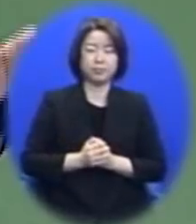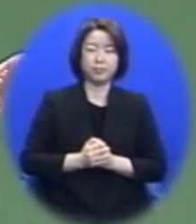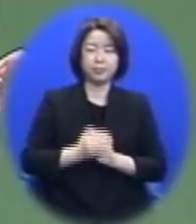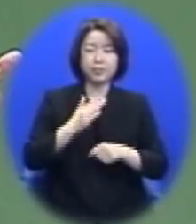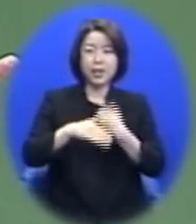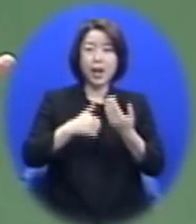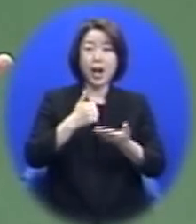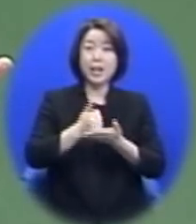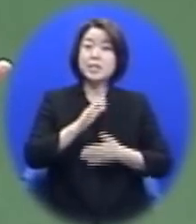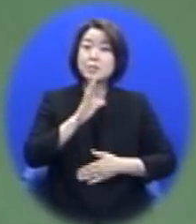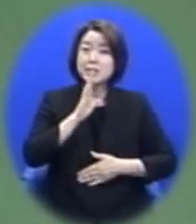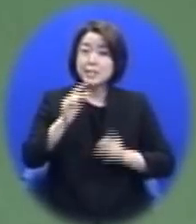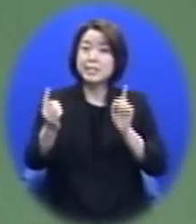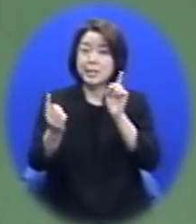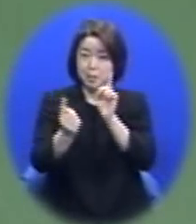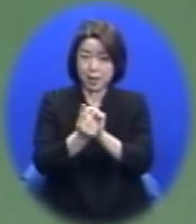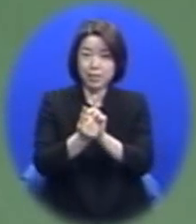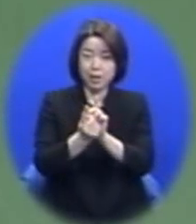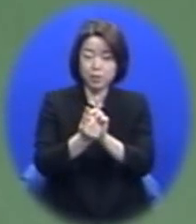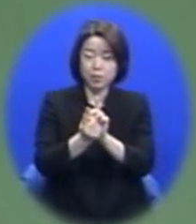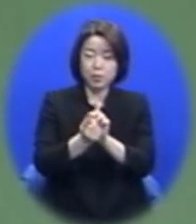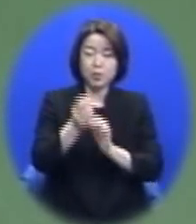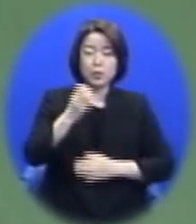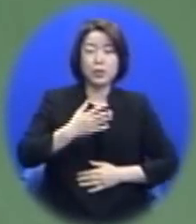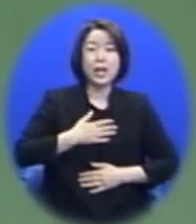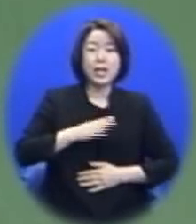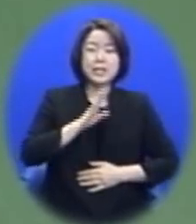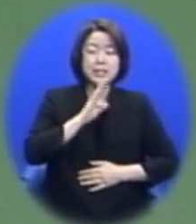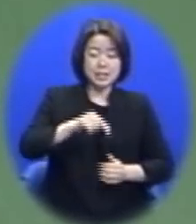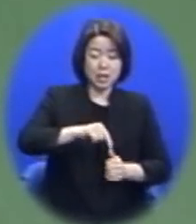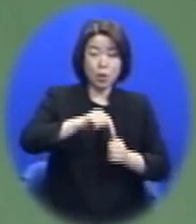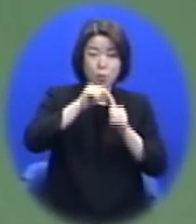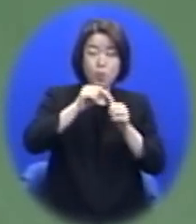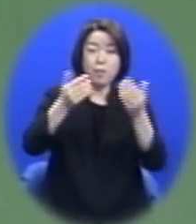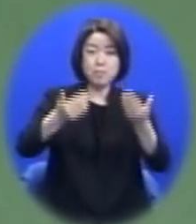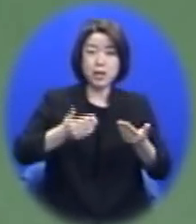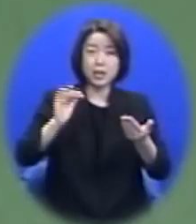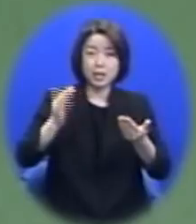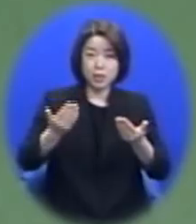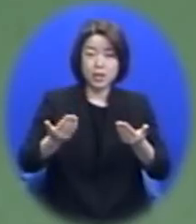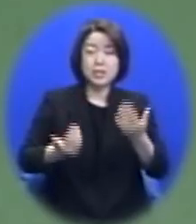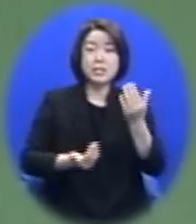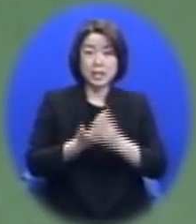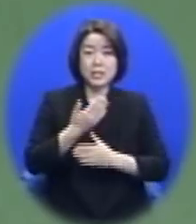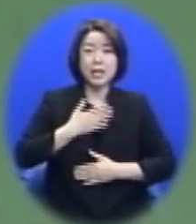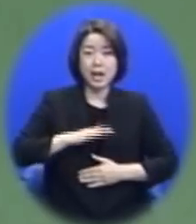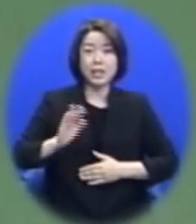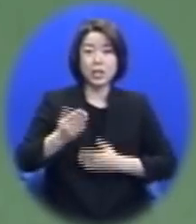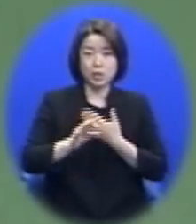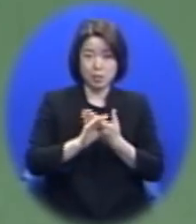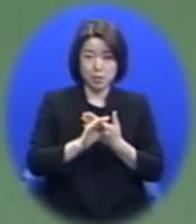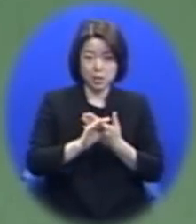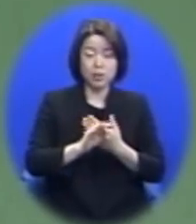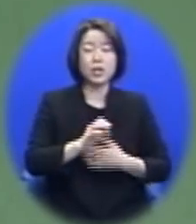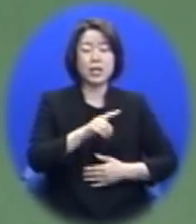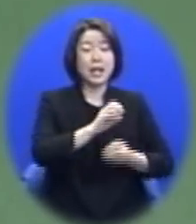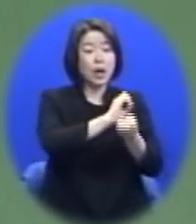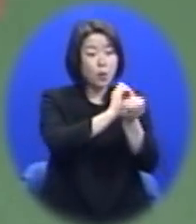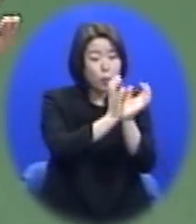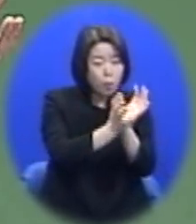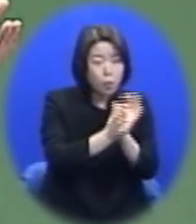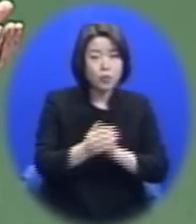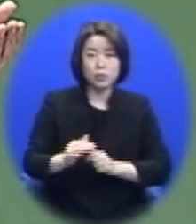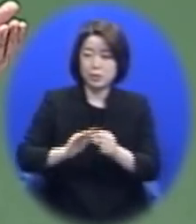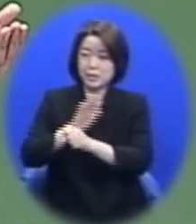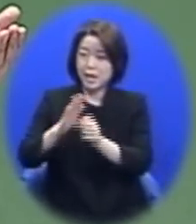하나님을 진짜 만나고 내가 정말 구원을 받게 됐다는 사실을 알게 되면 그게 꽃을 피는 거나 또는